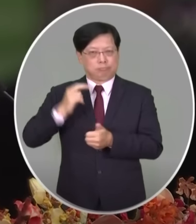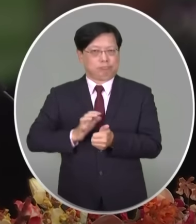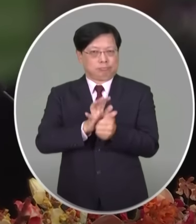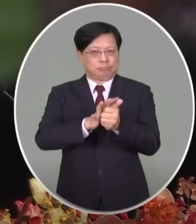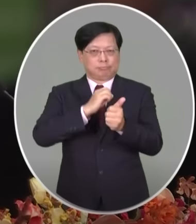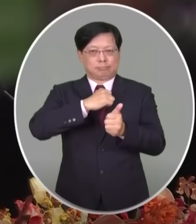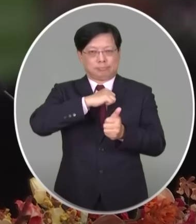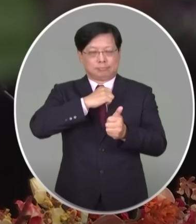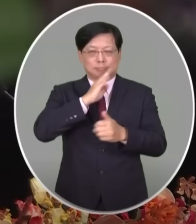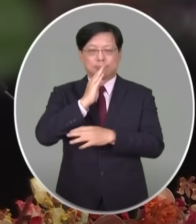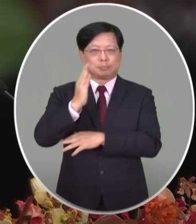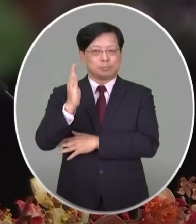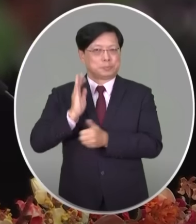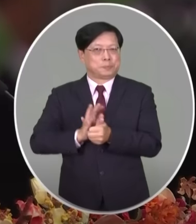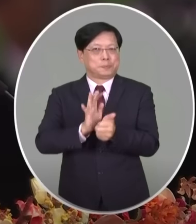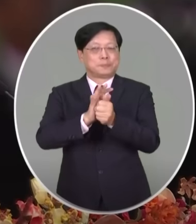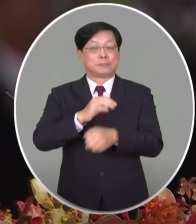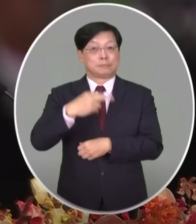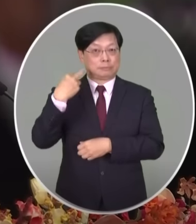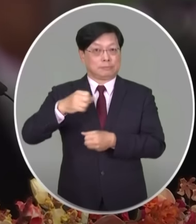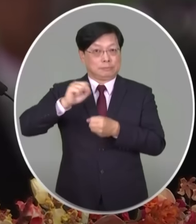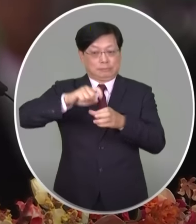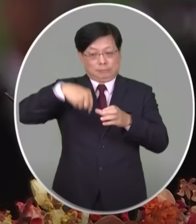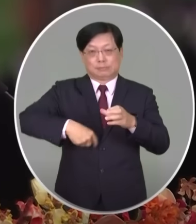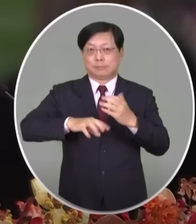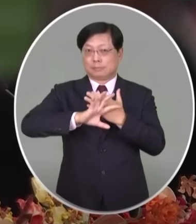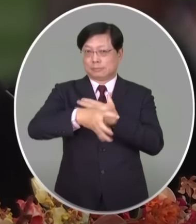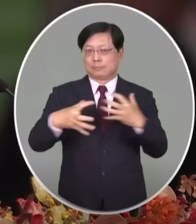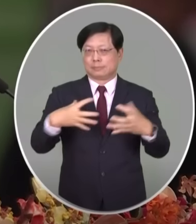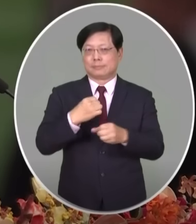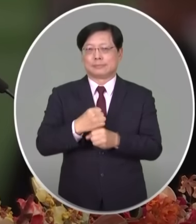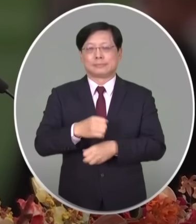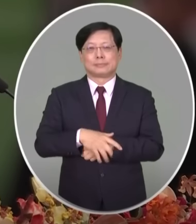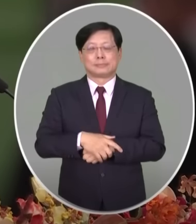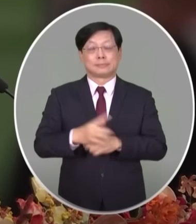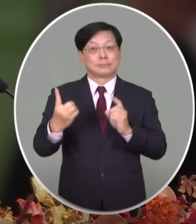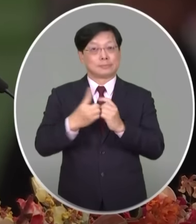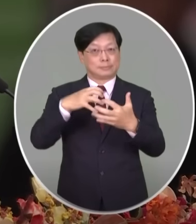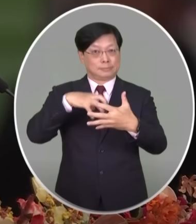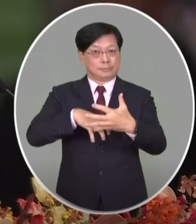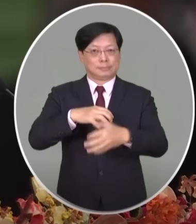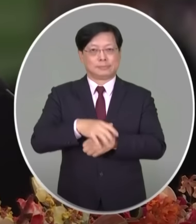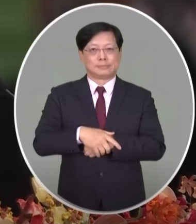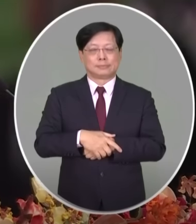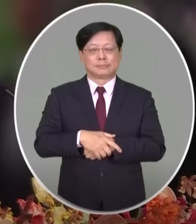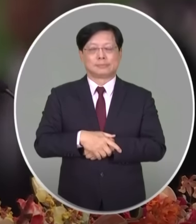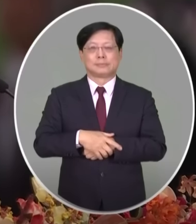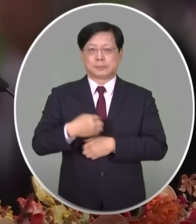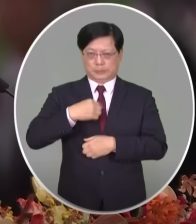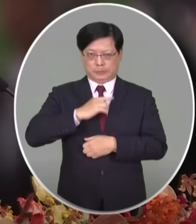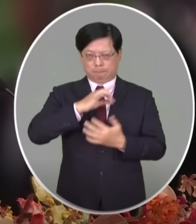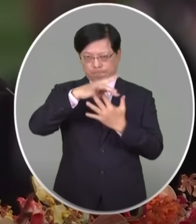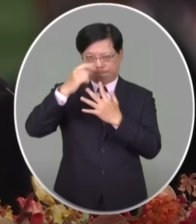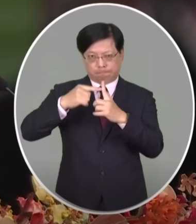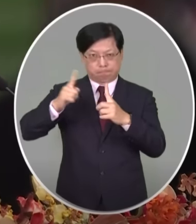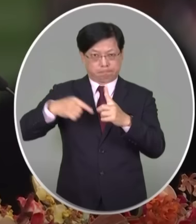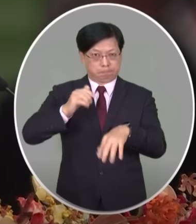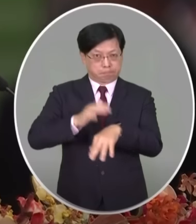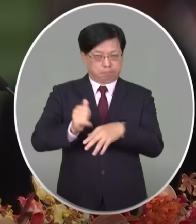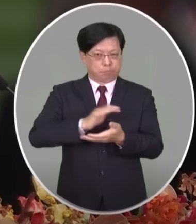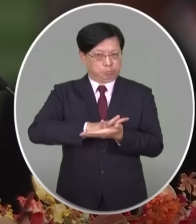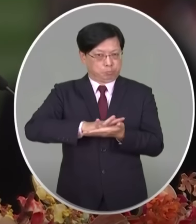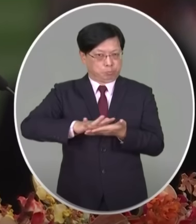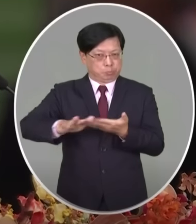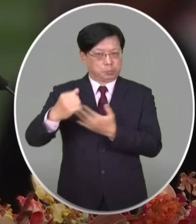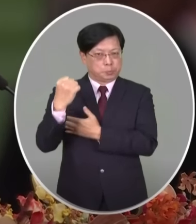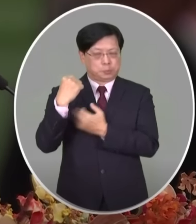展，也加深国际合作。对内，我会用人为才，清廉勤